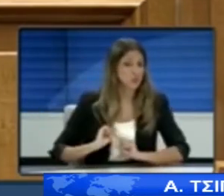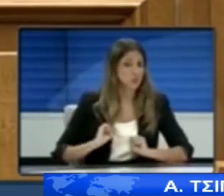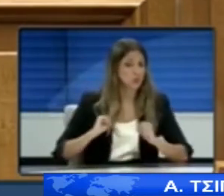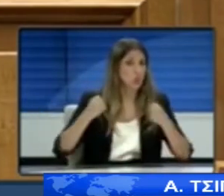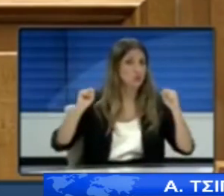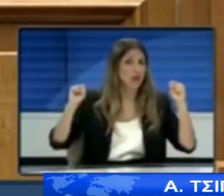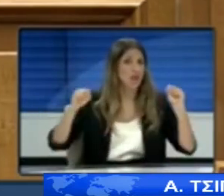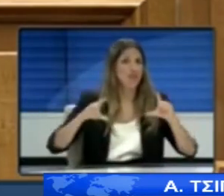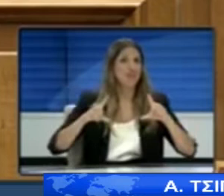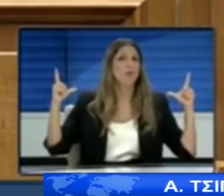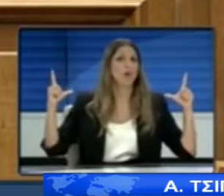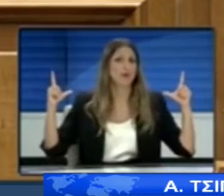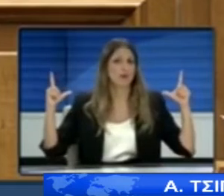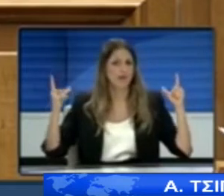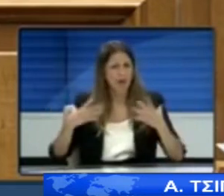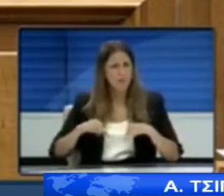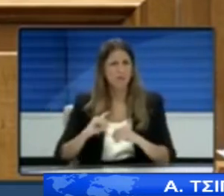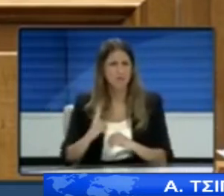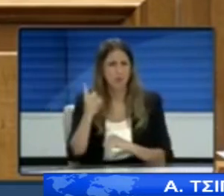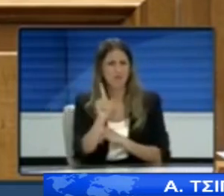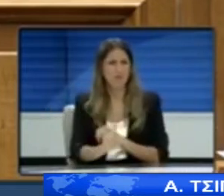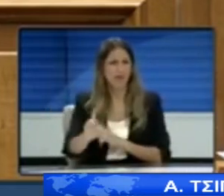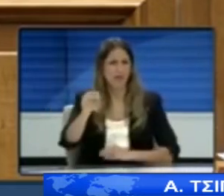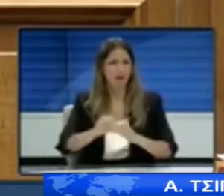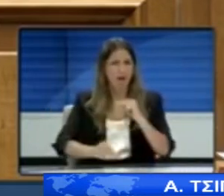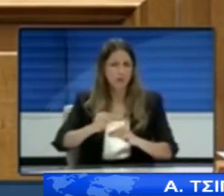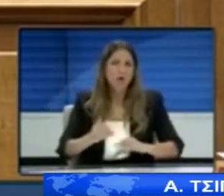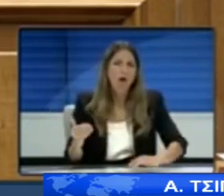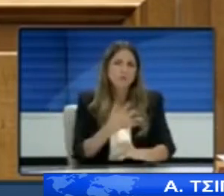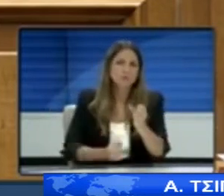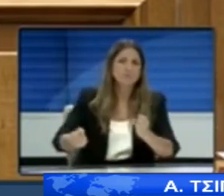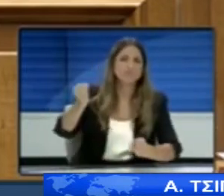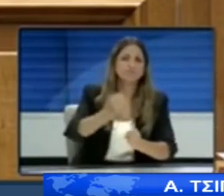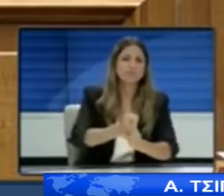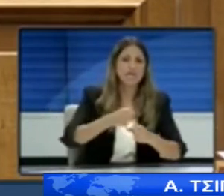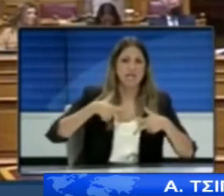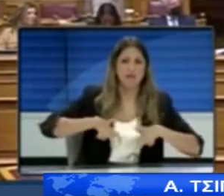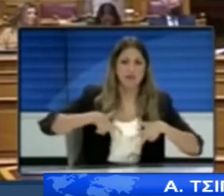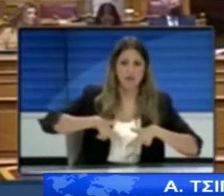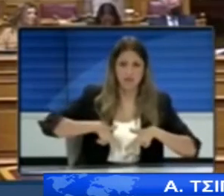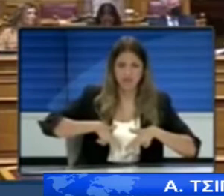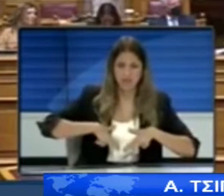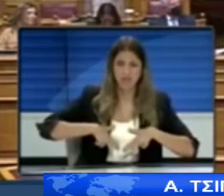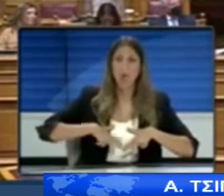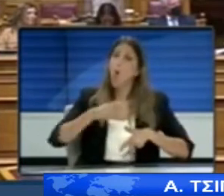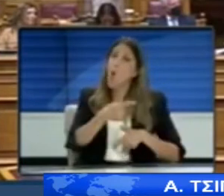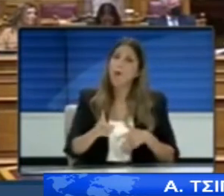Κυριακή, δεν έχουν παρά να αποκλείσουν ρητά και κατηγορηματικά, και το περιμένω και από αυτό εδώ το βήμα,